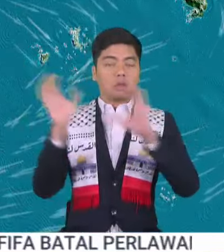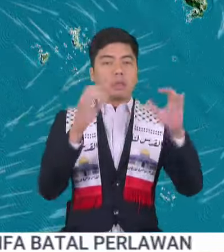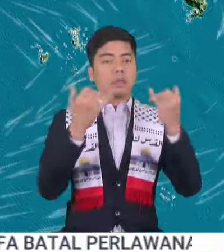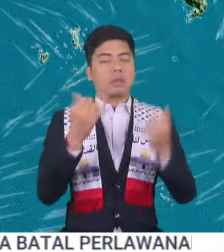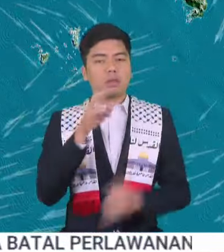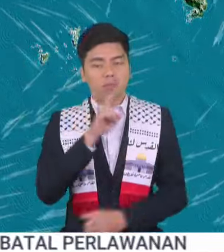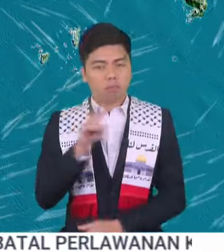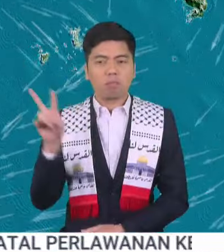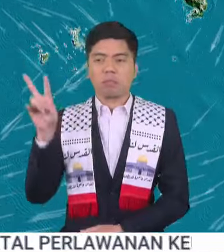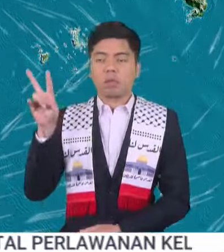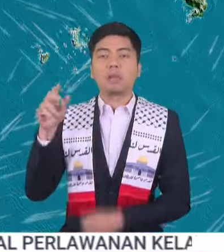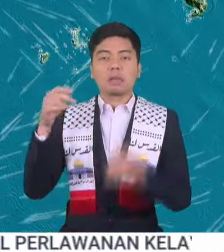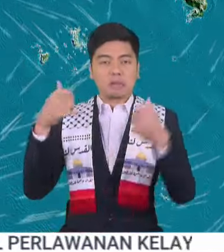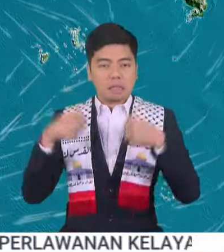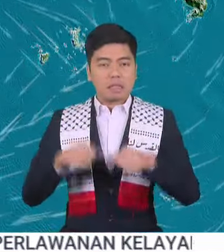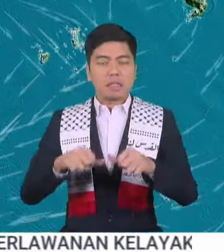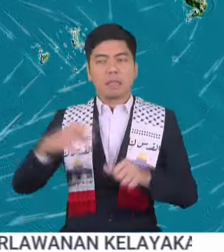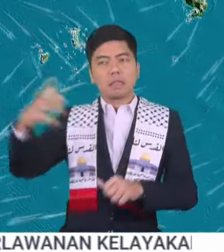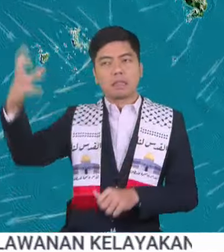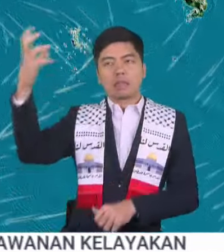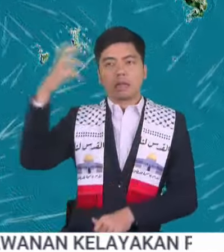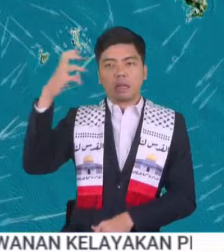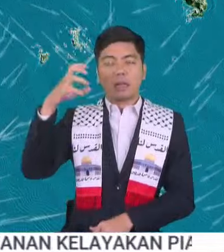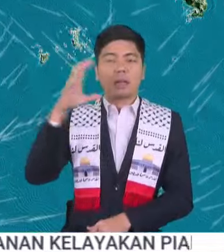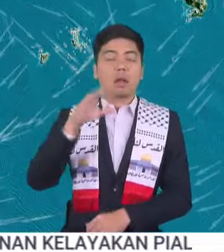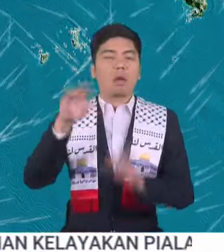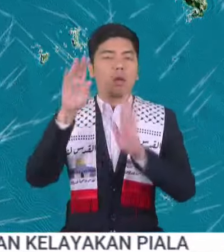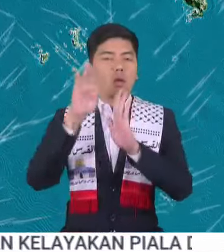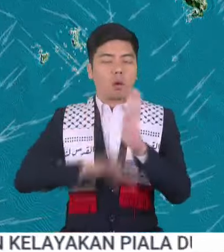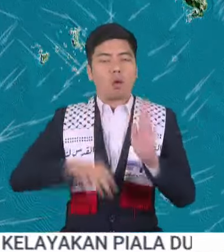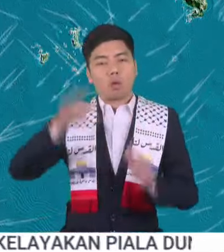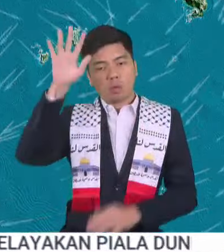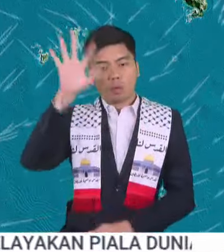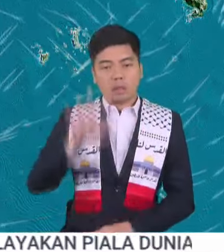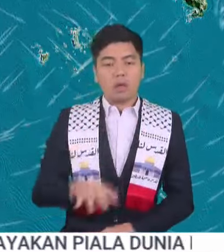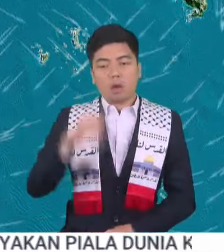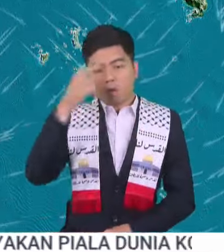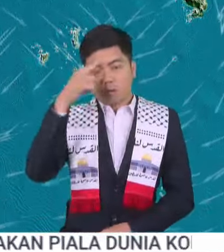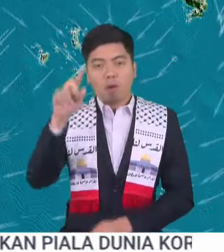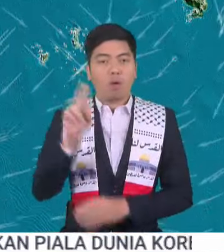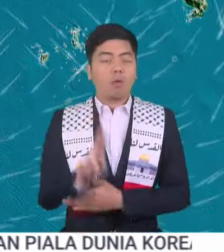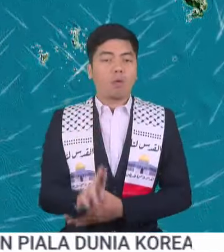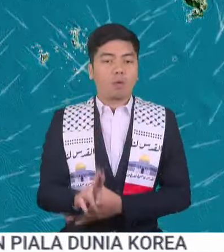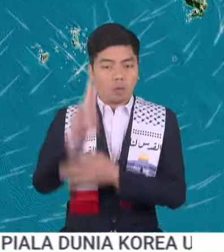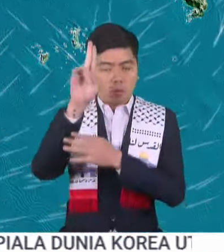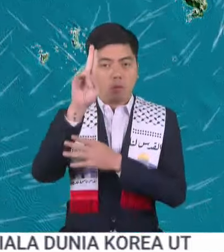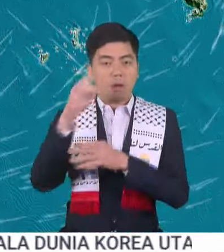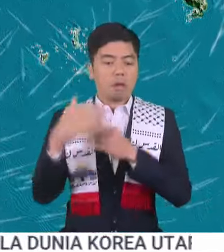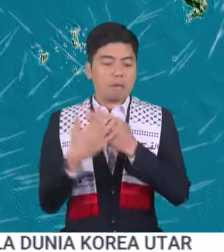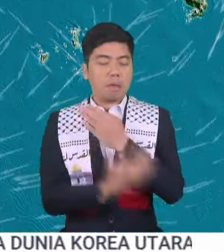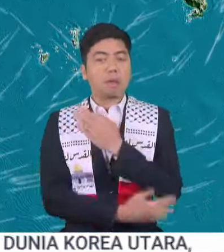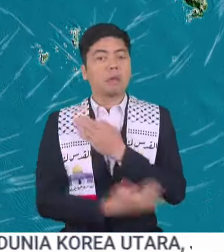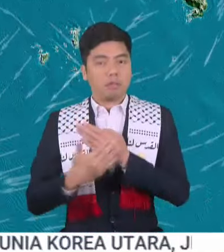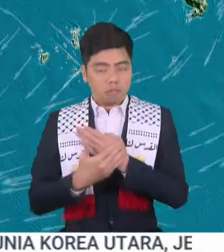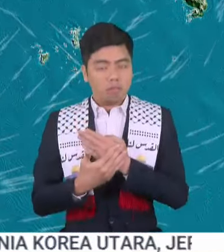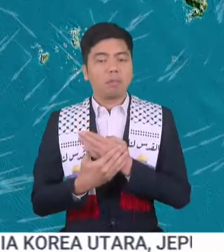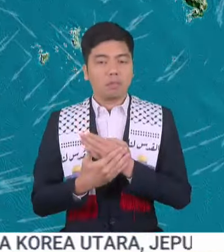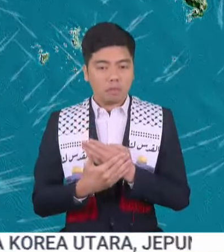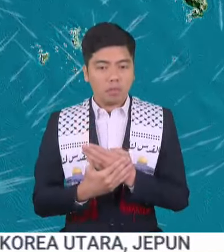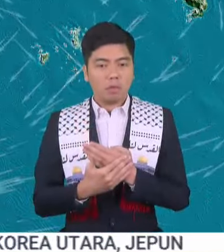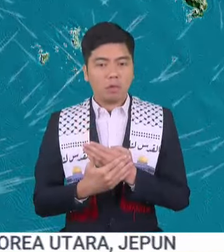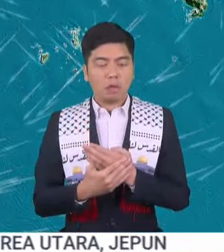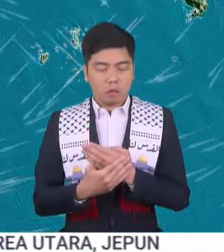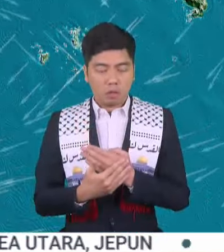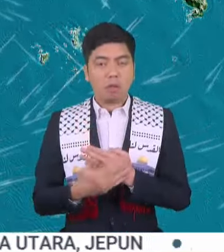lagi cerah, panas dan juga kurang hujan untuk kawasan-kawasan di sekitar utara Semenanjung pada hari ini. Dan